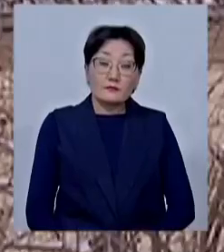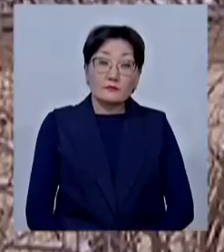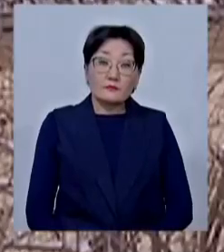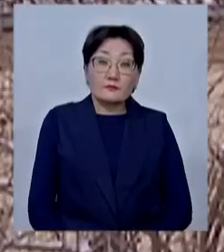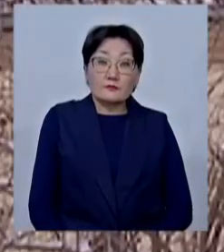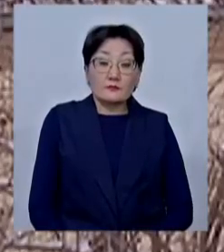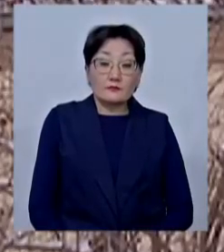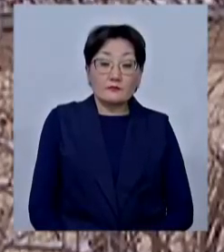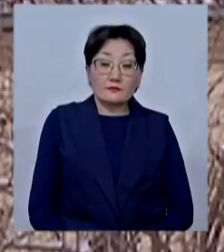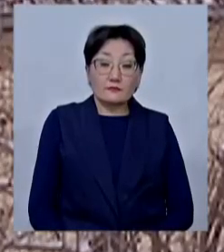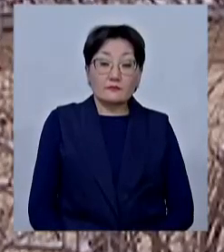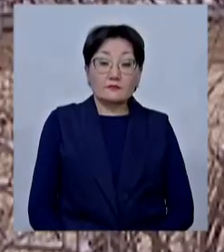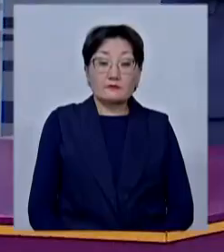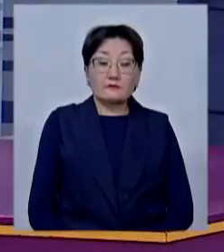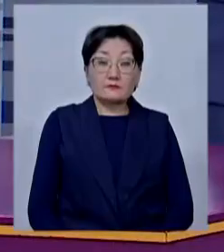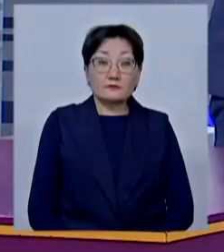Саматұлы, Алматы телеарнасы.